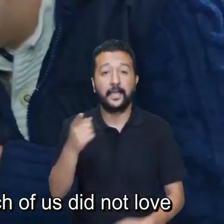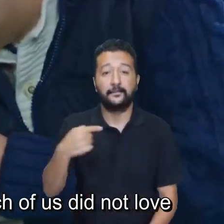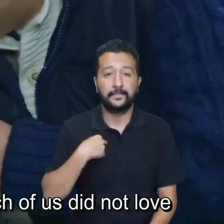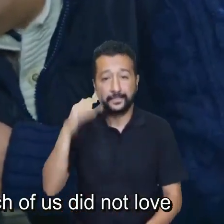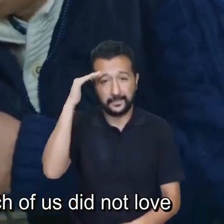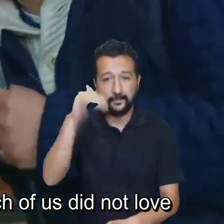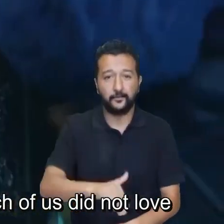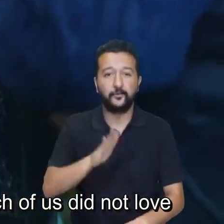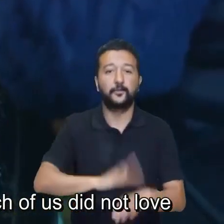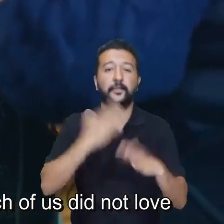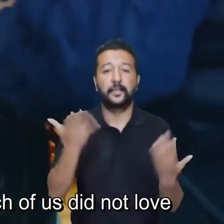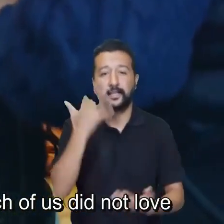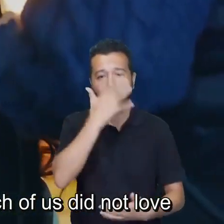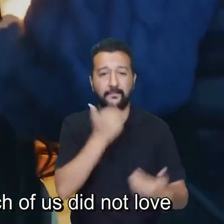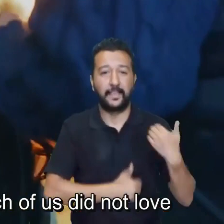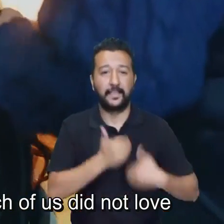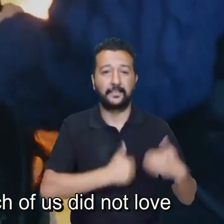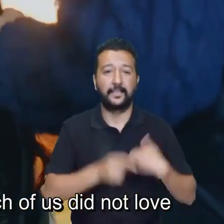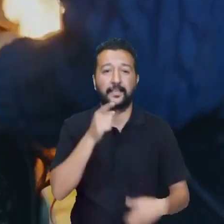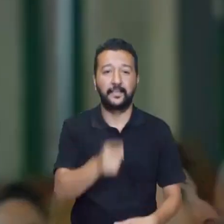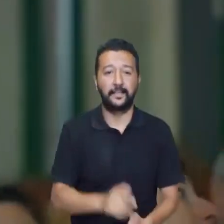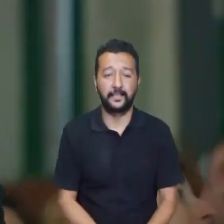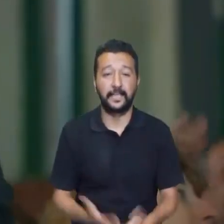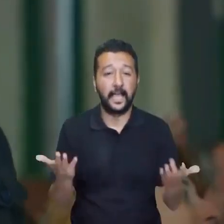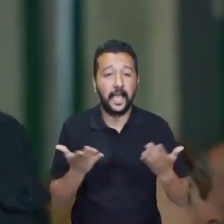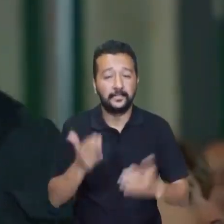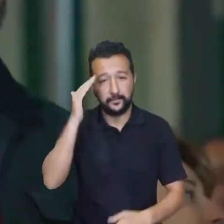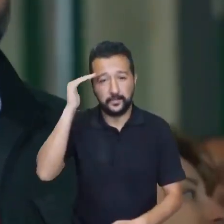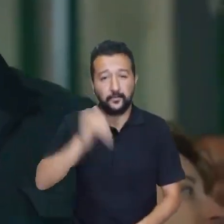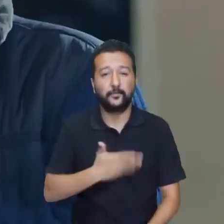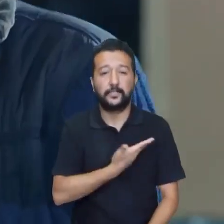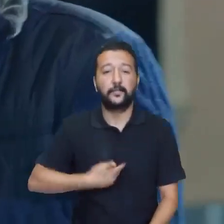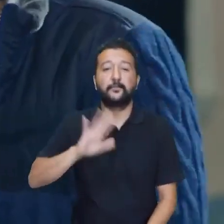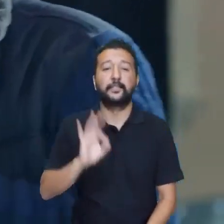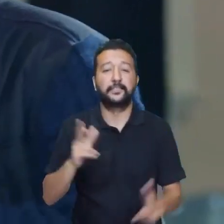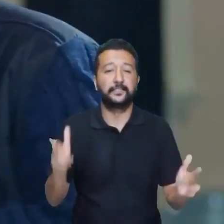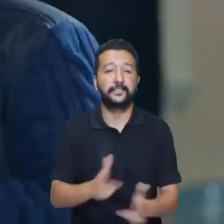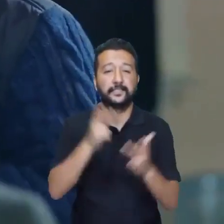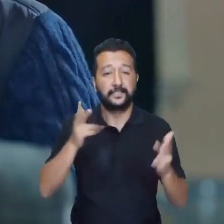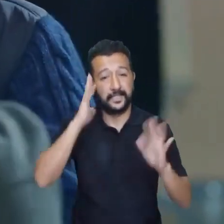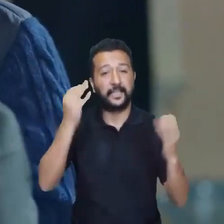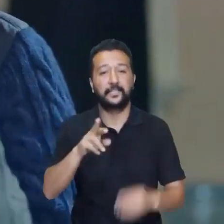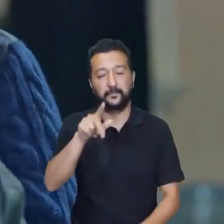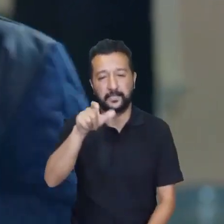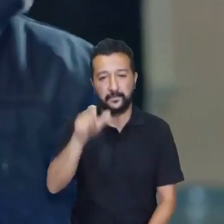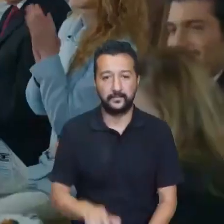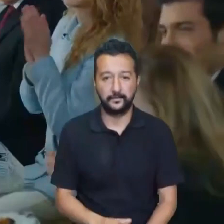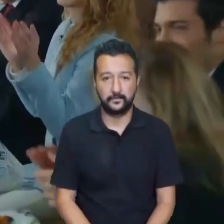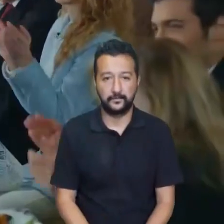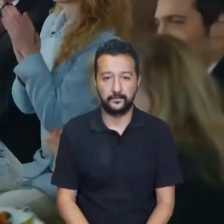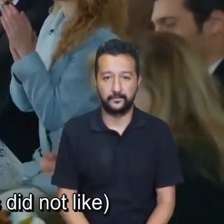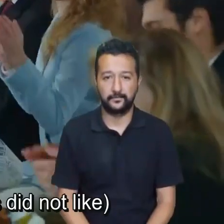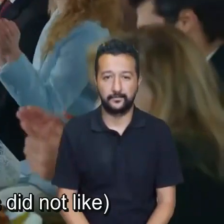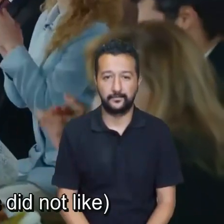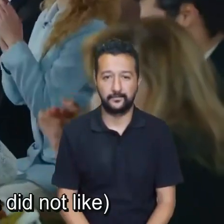Hangimiz düşmedik kara sevdaya? Hangimiz sevmedik çılgınlar gibi?